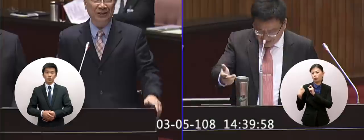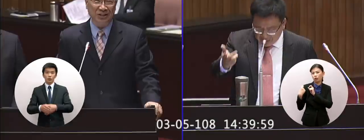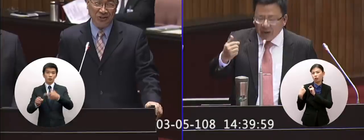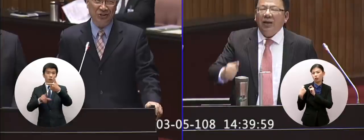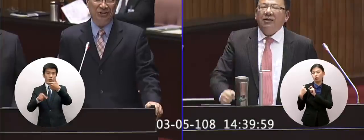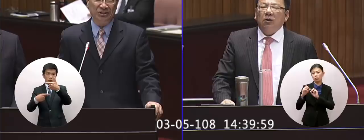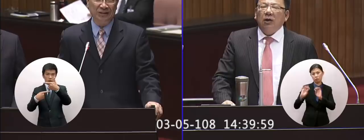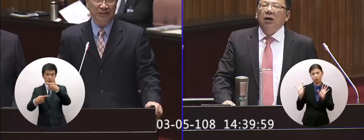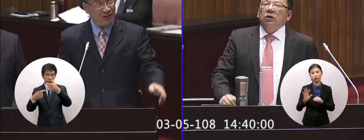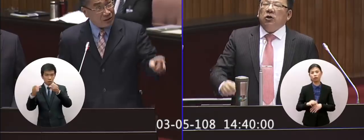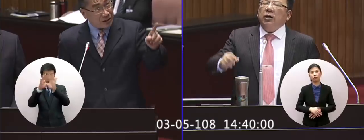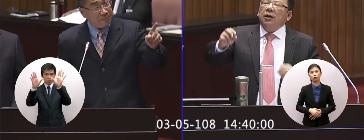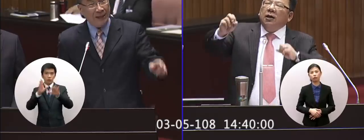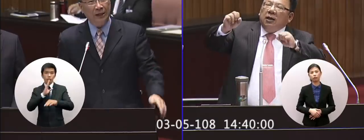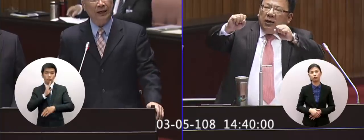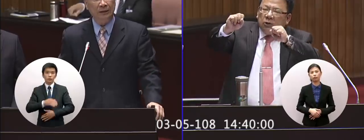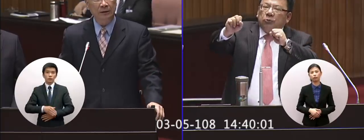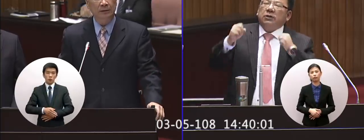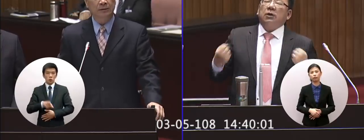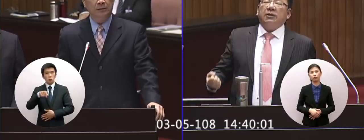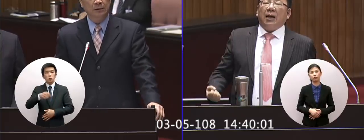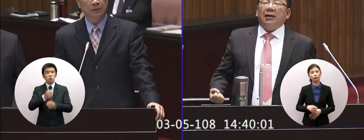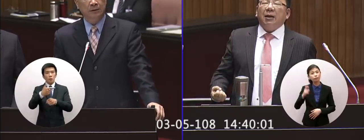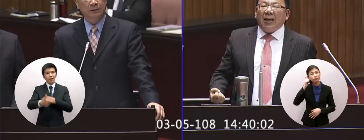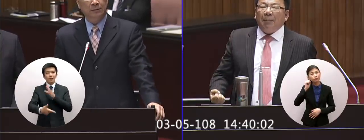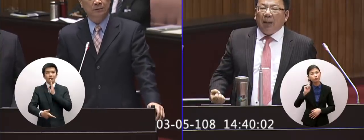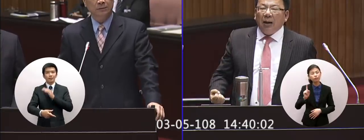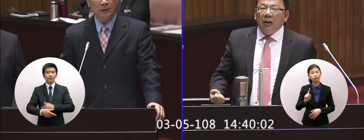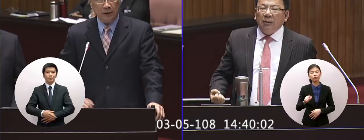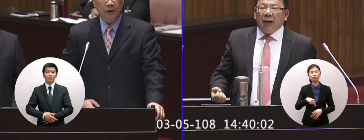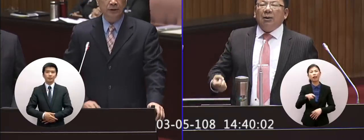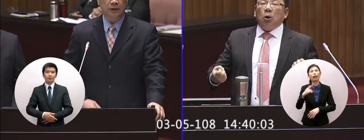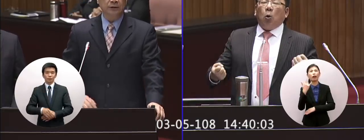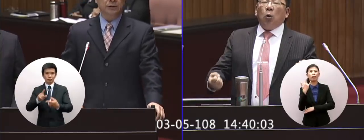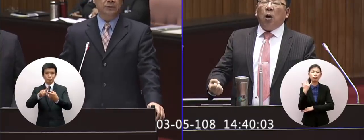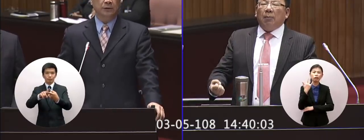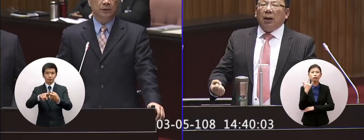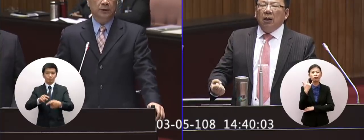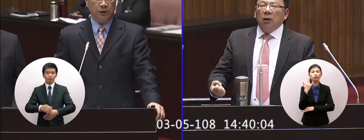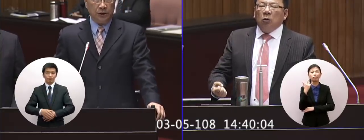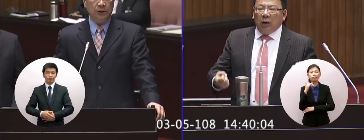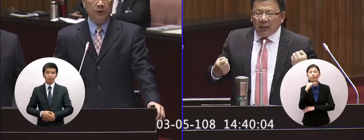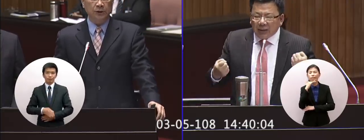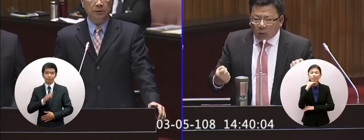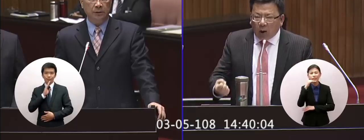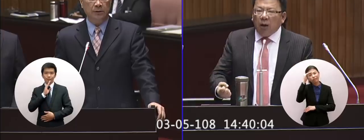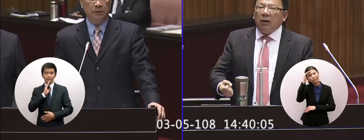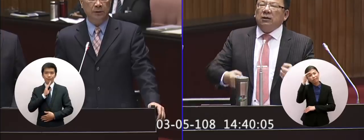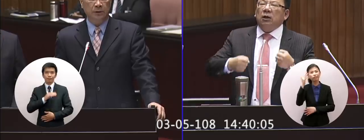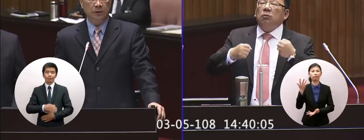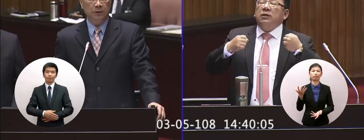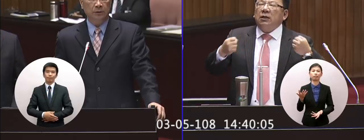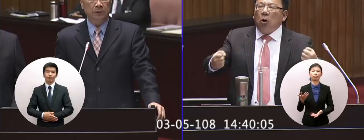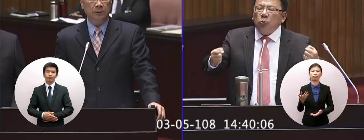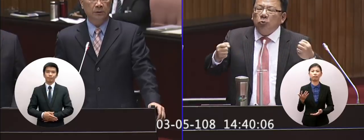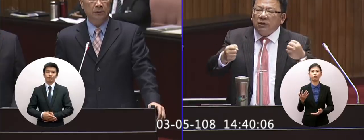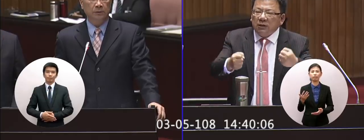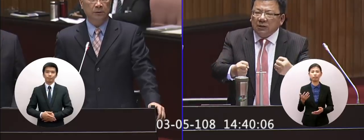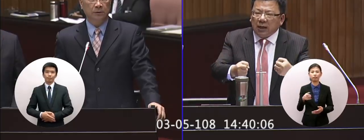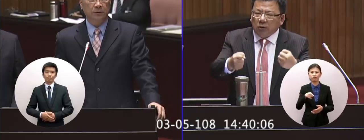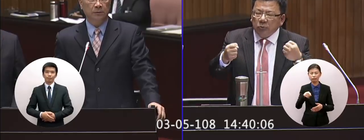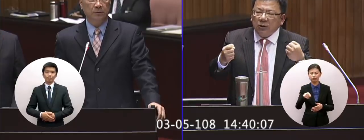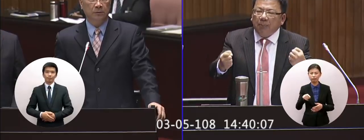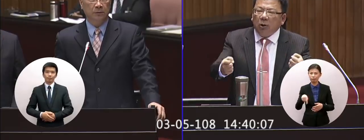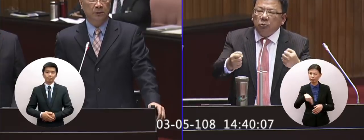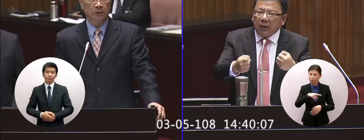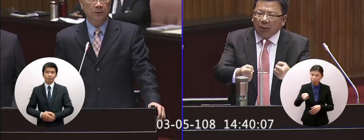6月1号才会正式实施。 6月1号才公告， 这的确是慢了一点。 艺术的就讲，大家等下等嘛，大家等下观望。 是是。 大家观望以后，这个投入的